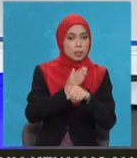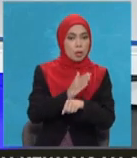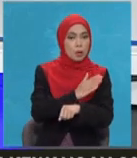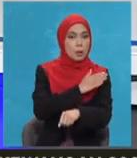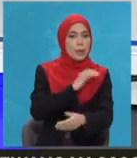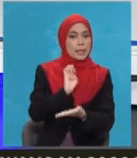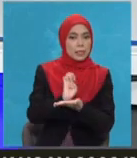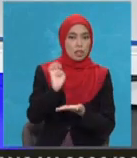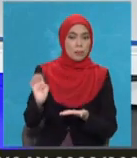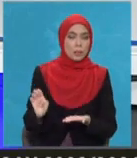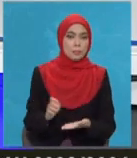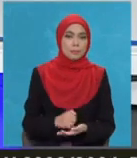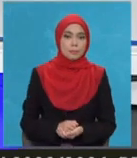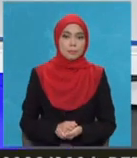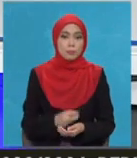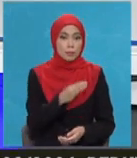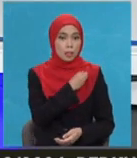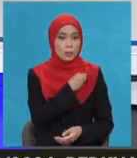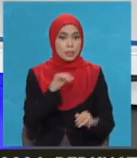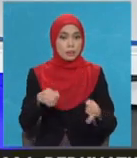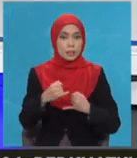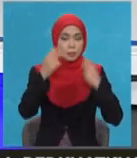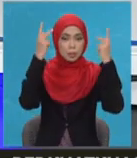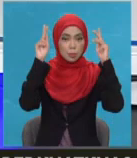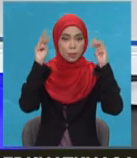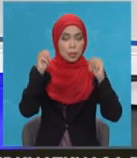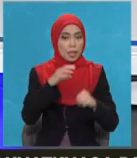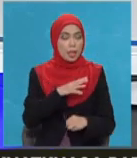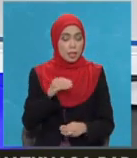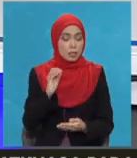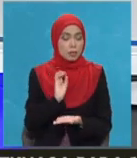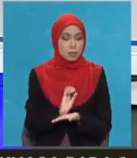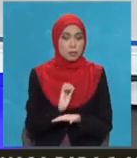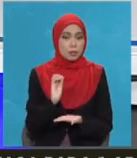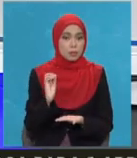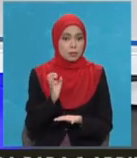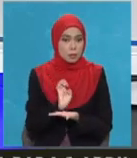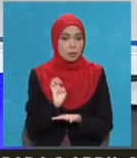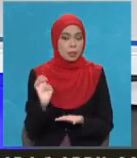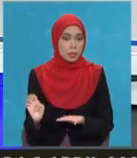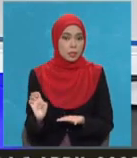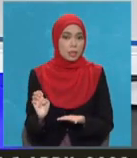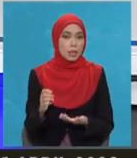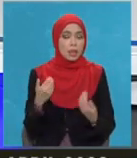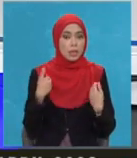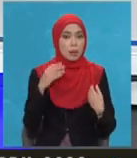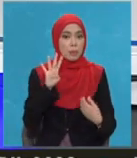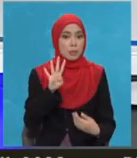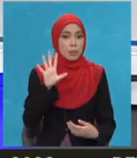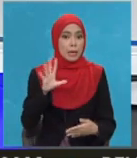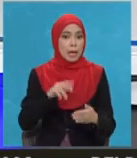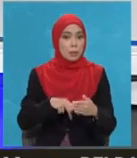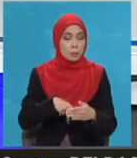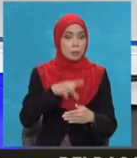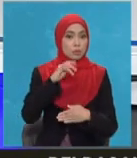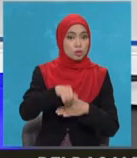menurut menteri di jabatan Perdana Menteri dan menteri keuangan dan ekonomi kedua 45 Project telah siap dilaksanakan secara